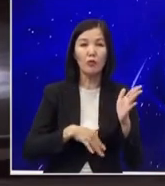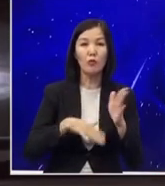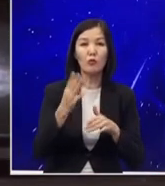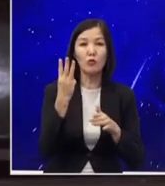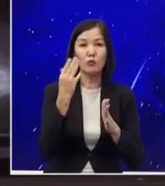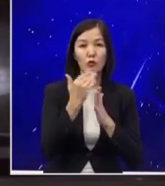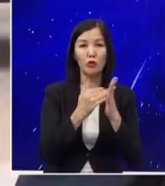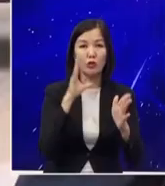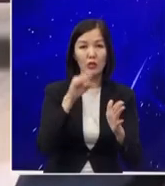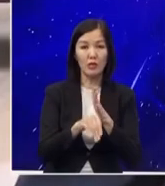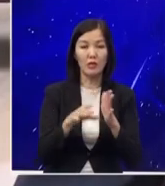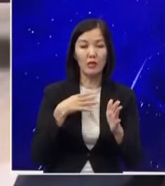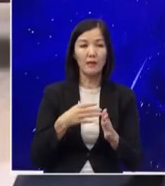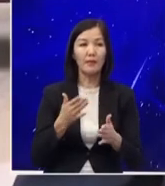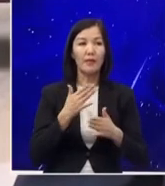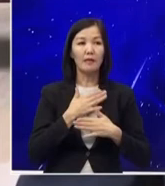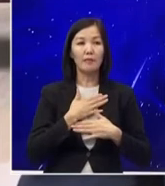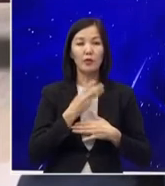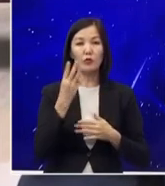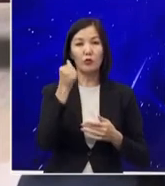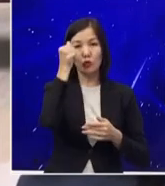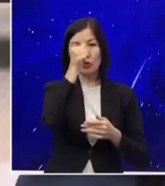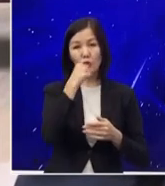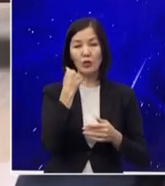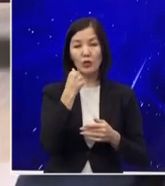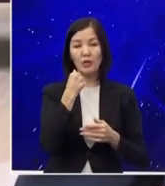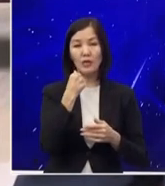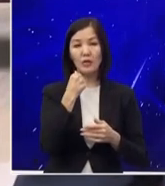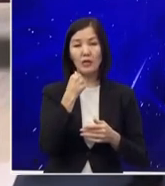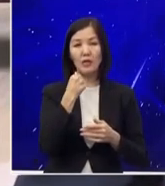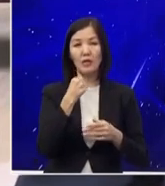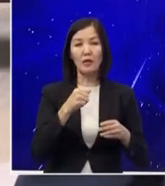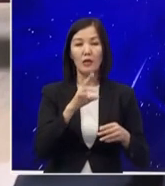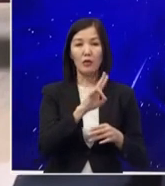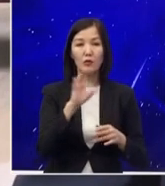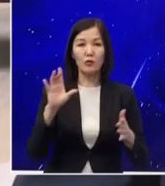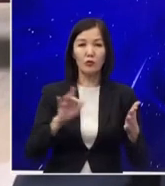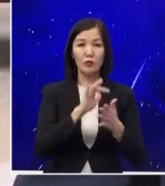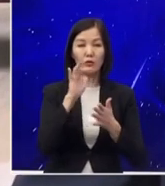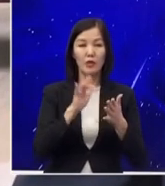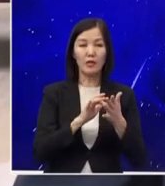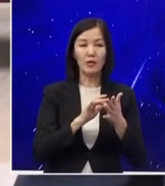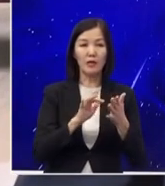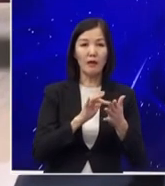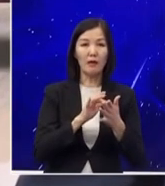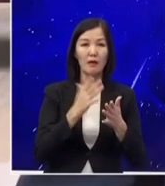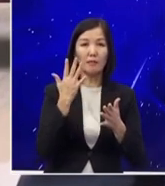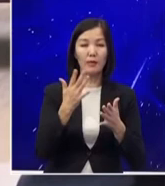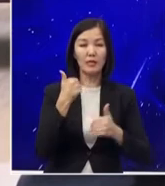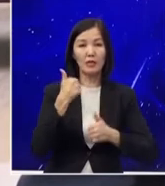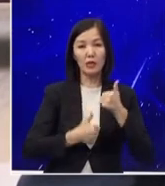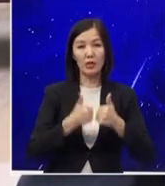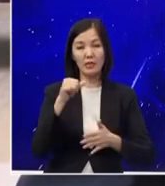үштіктен көрініп жүр. Біз осы 3 жылдың ішінде Астана Нұрсұлтан қаласында 5 рет жарыста